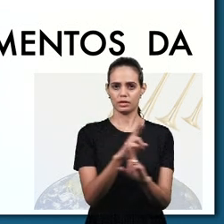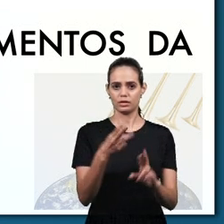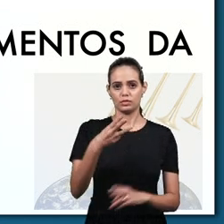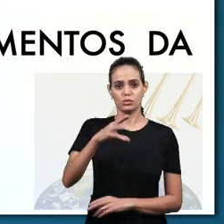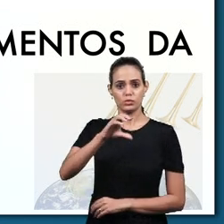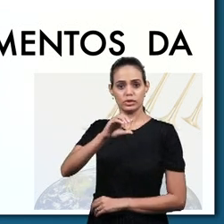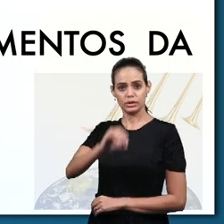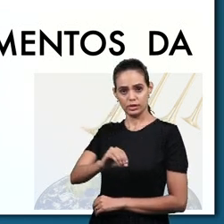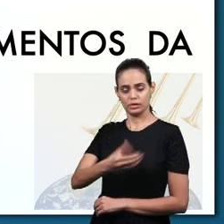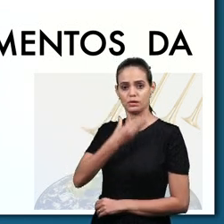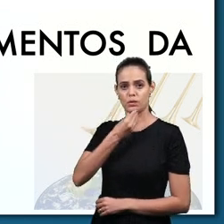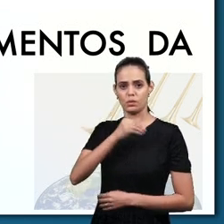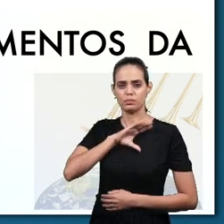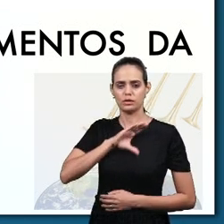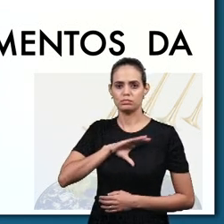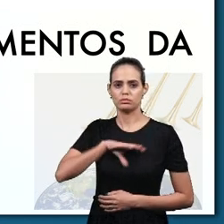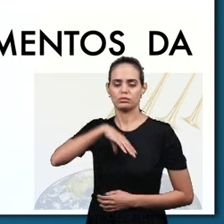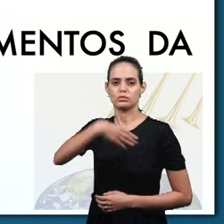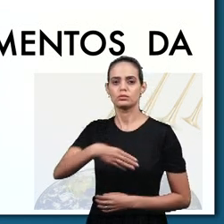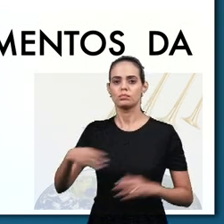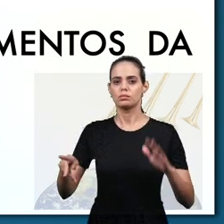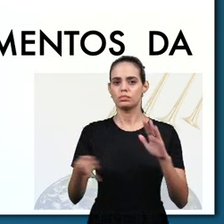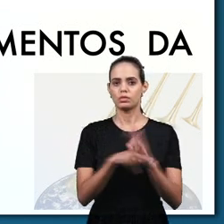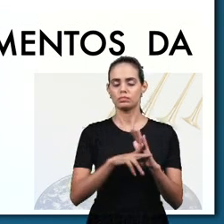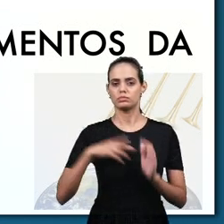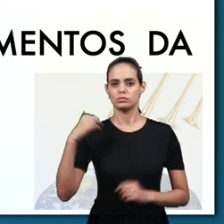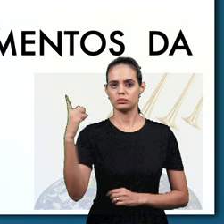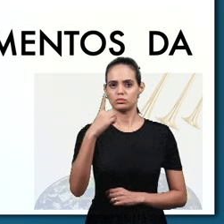vaillants, qui correspondent à l'opération de la